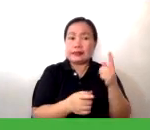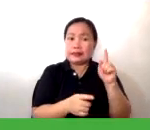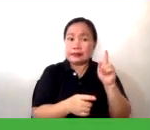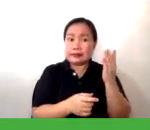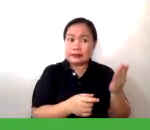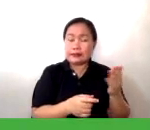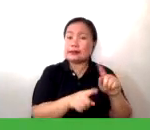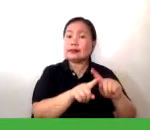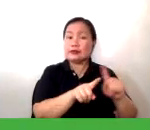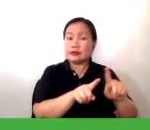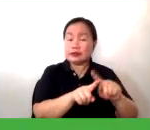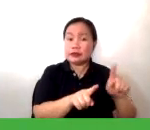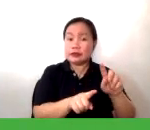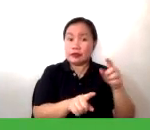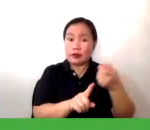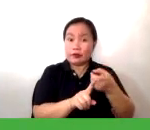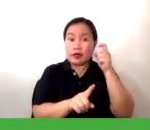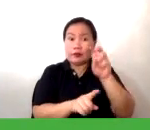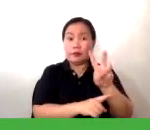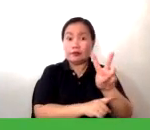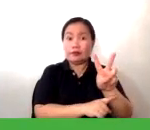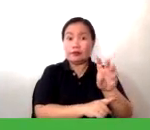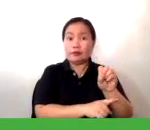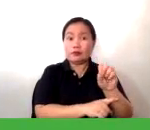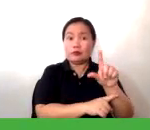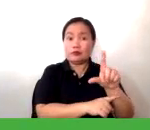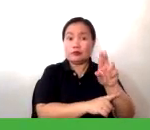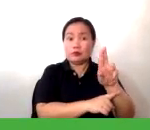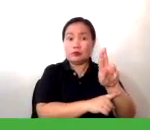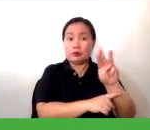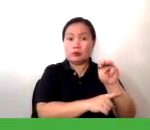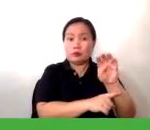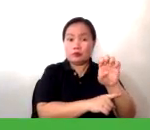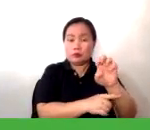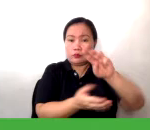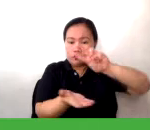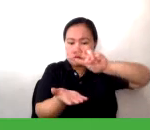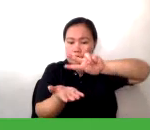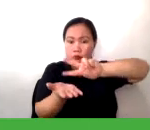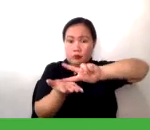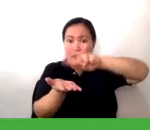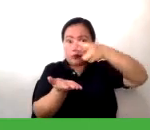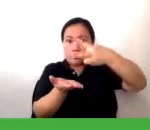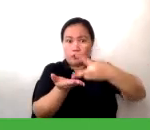this is different to the volume. So, pag sinabi nating volume, kung ito ay